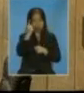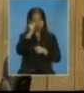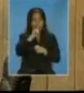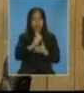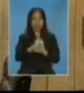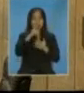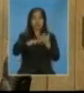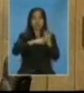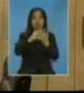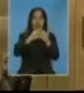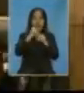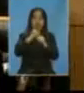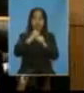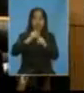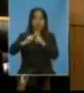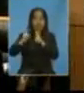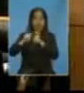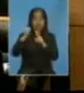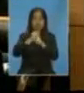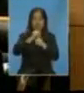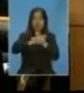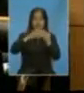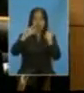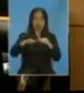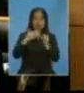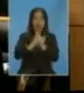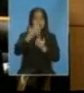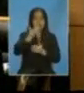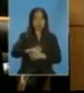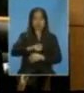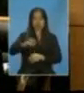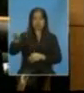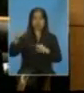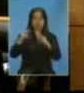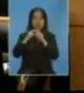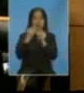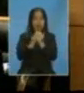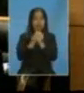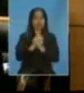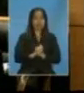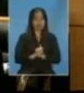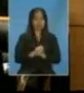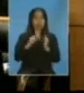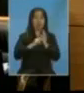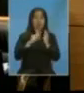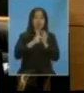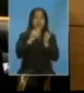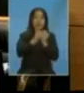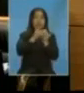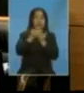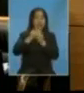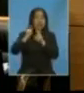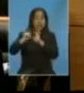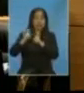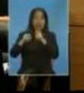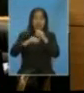แผนงานใดดำเนินการเสร็จสิ้นแล้วมีเงินกู้เหลือจ่ายคืนเป็นคลังแปลว่าไปทำเป็นอื่นนอกจากโครง